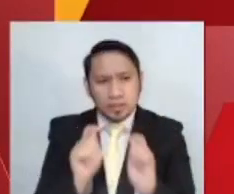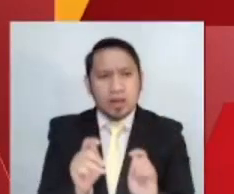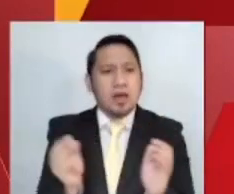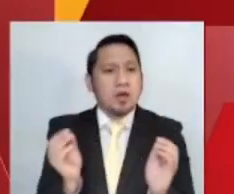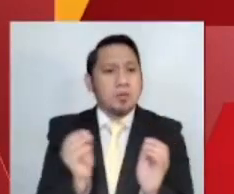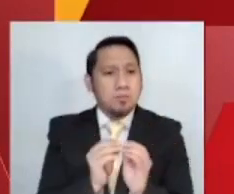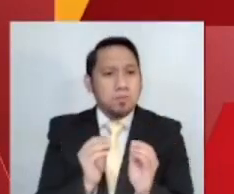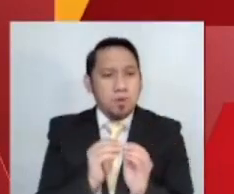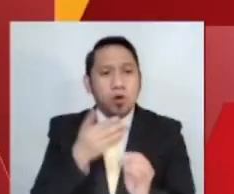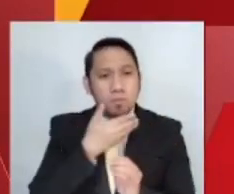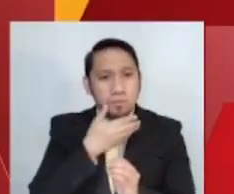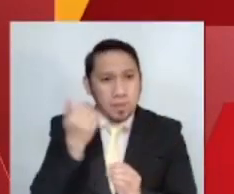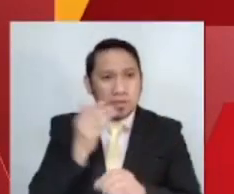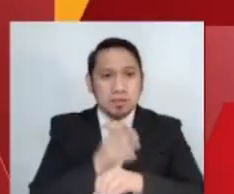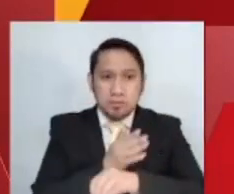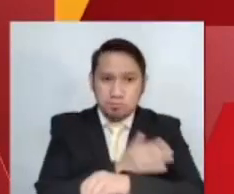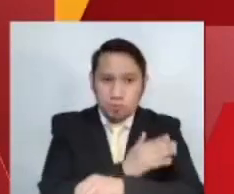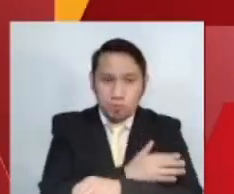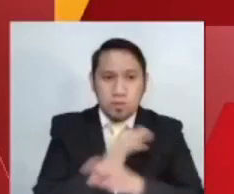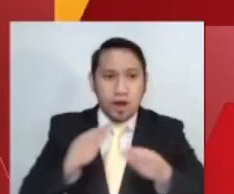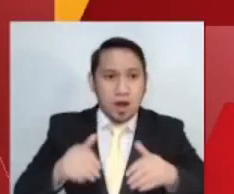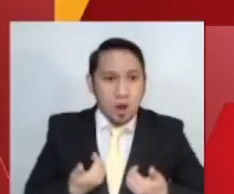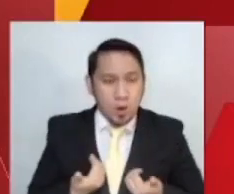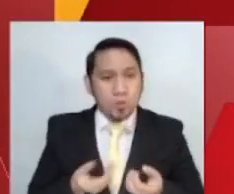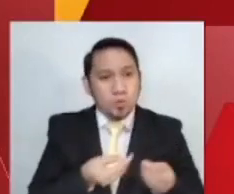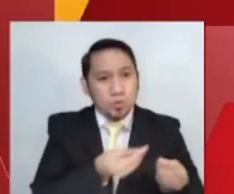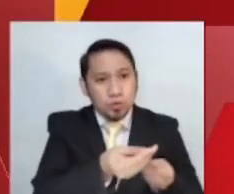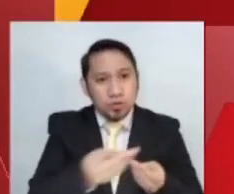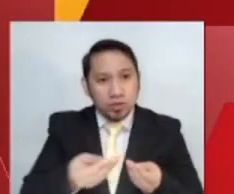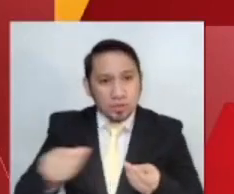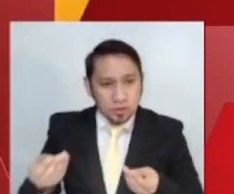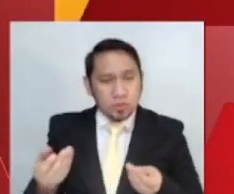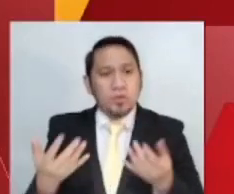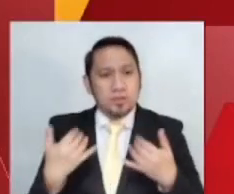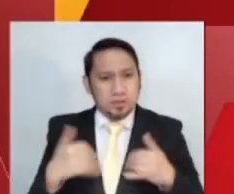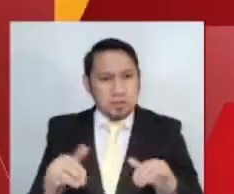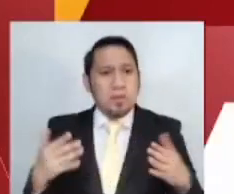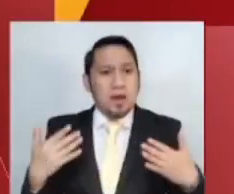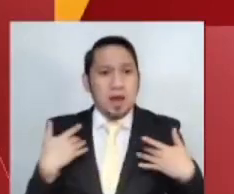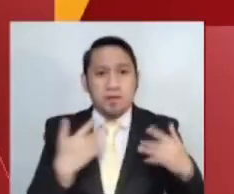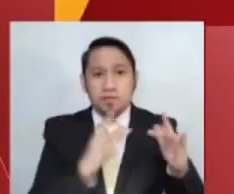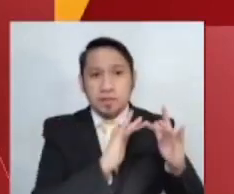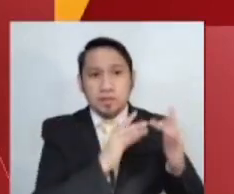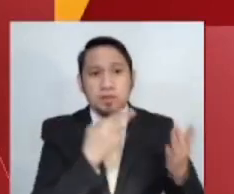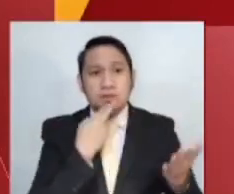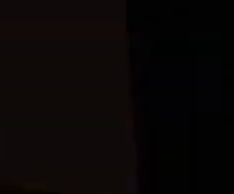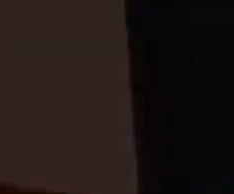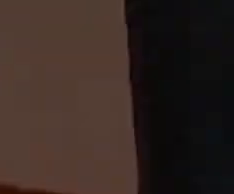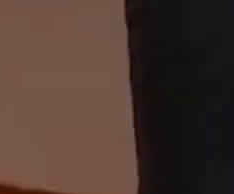educational cash aid. Bukas daw ang kanilang online registration hanggang September 25.